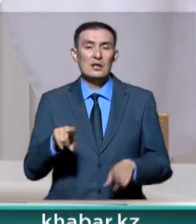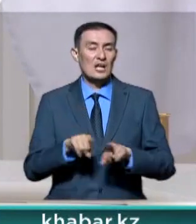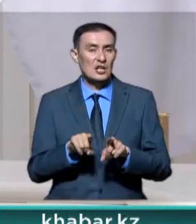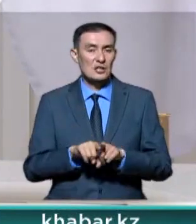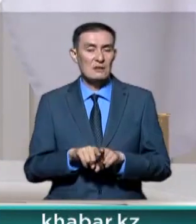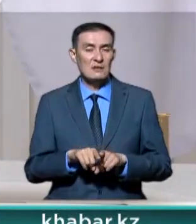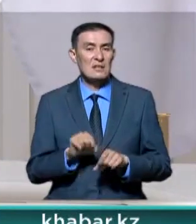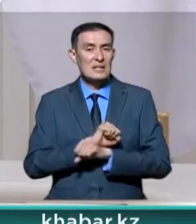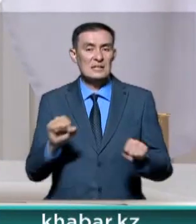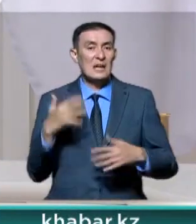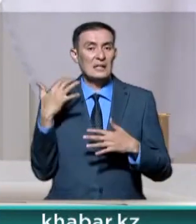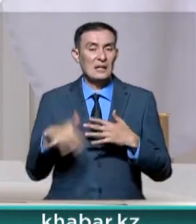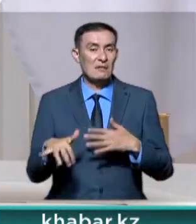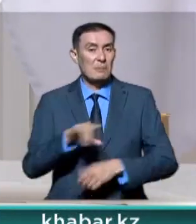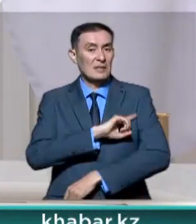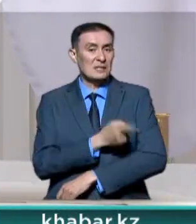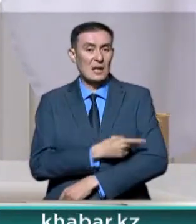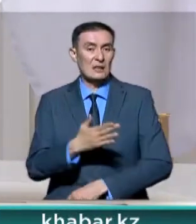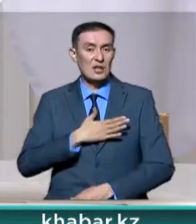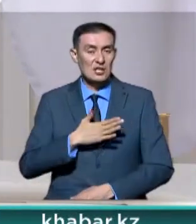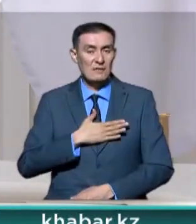невозможно игнорировать потенциал нашего